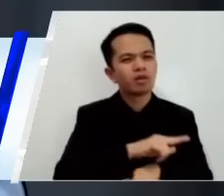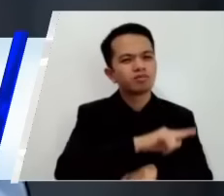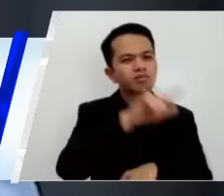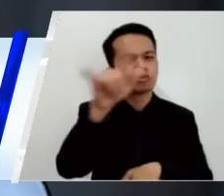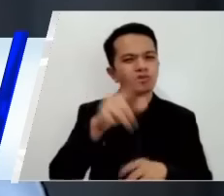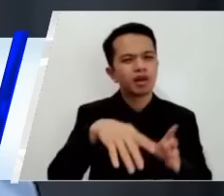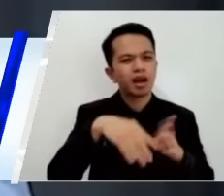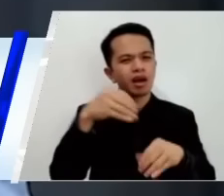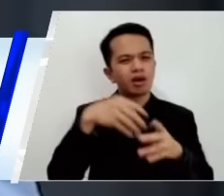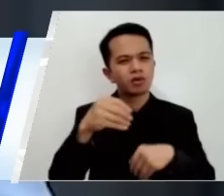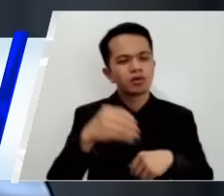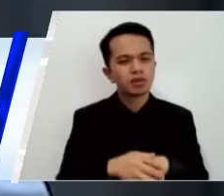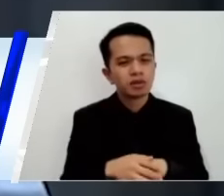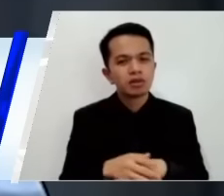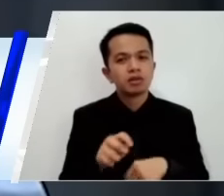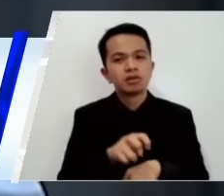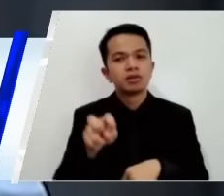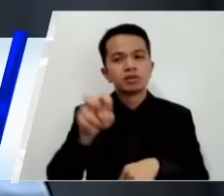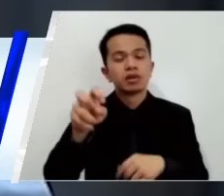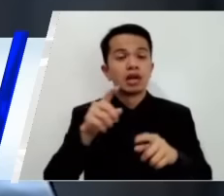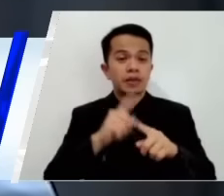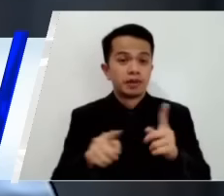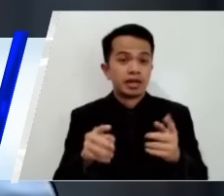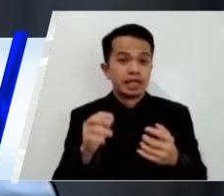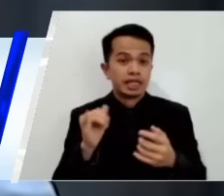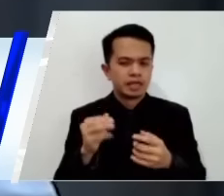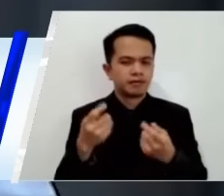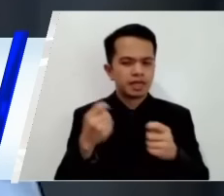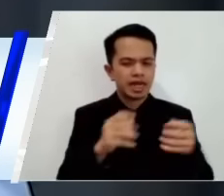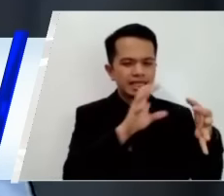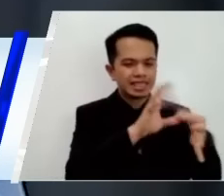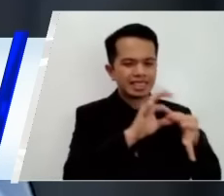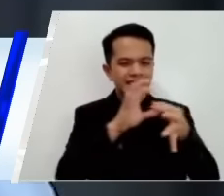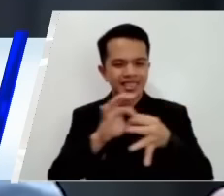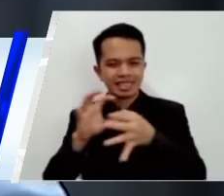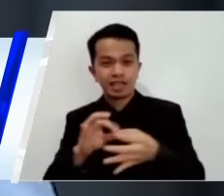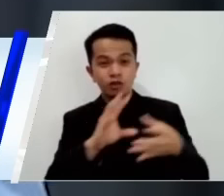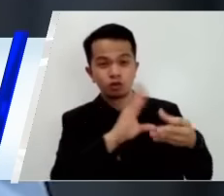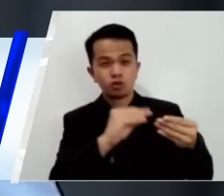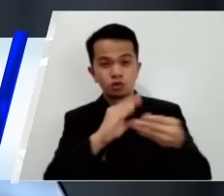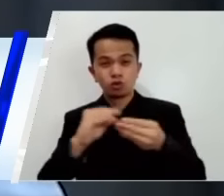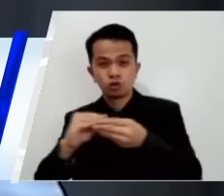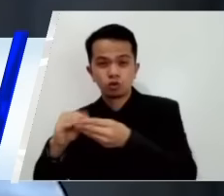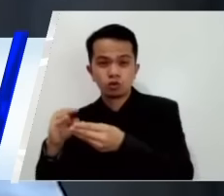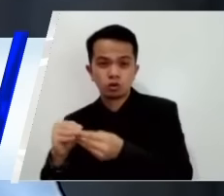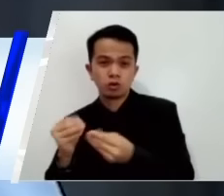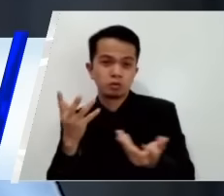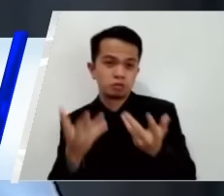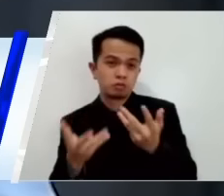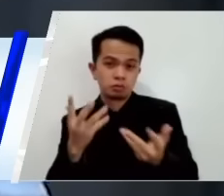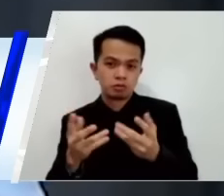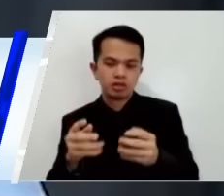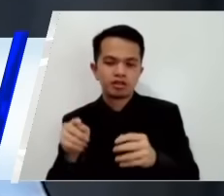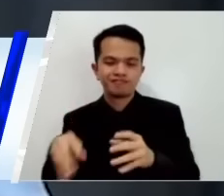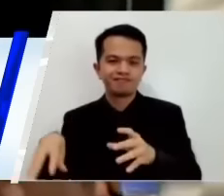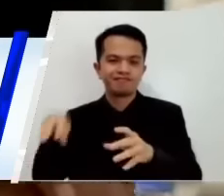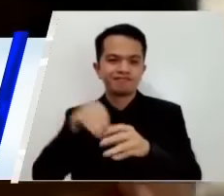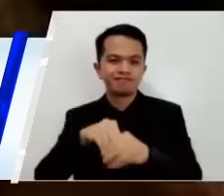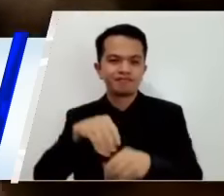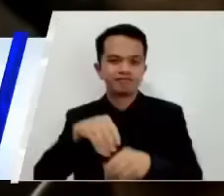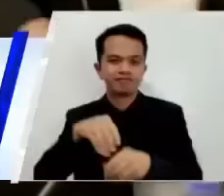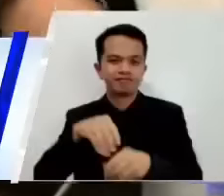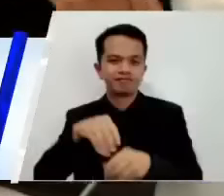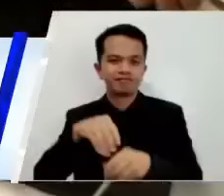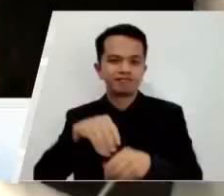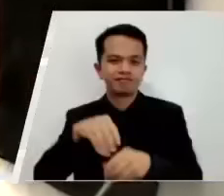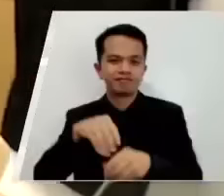pero kung dudugtungin natin itong mga kwentong ito, pwedeng kasabwat siya dito sa Pogo na nangyayari. Para